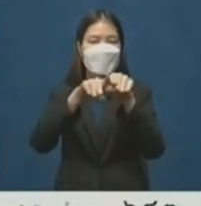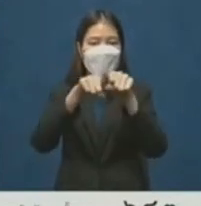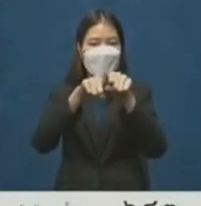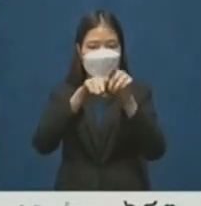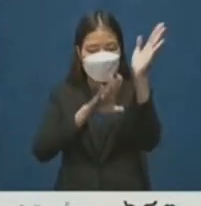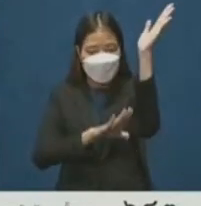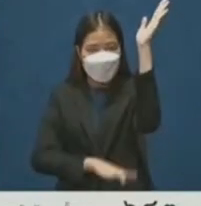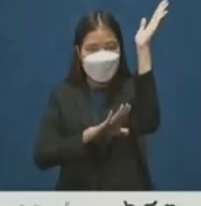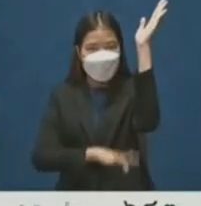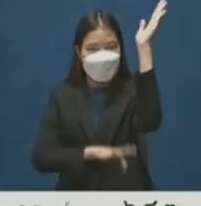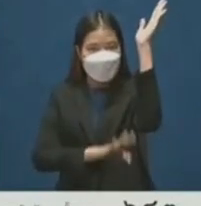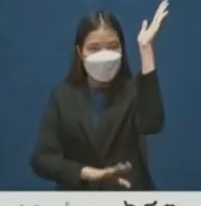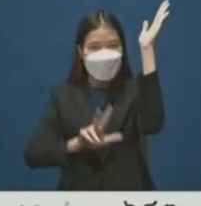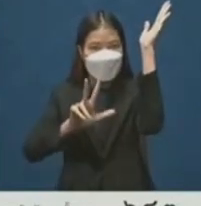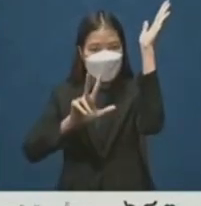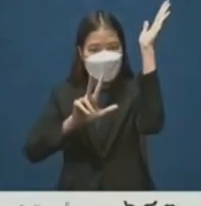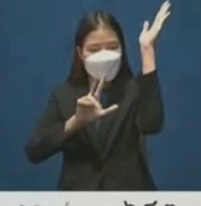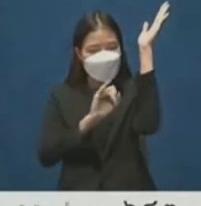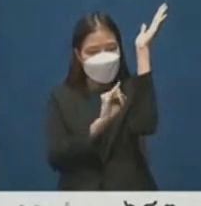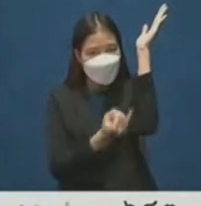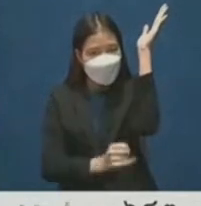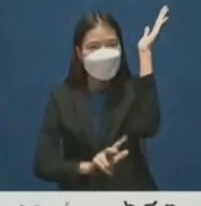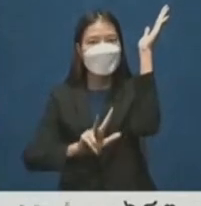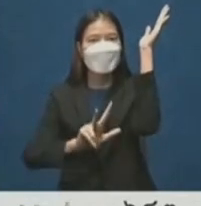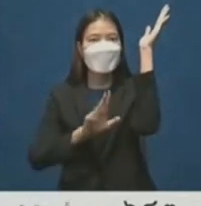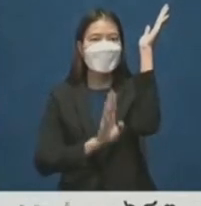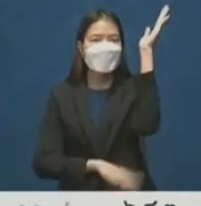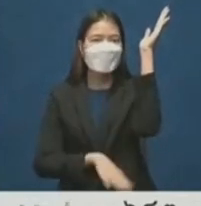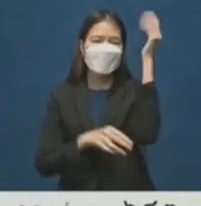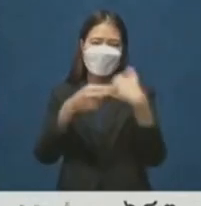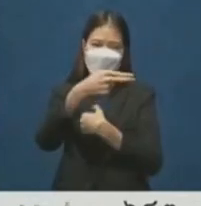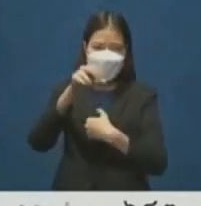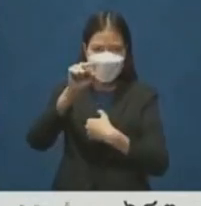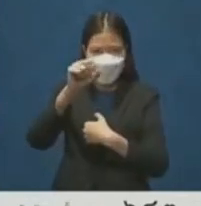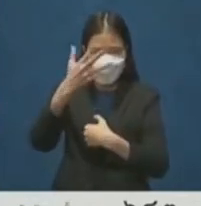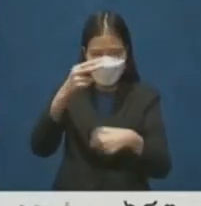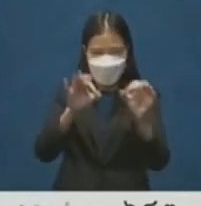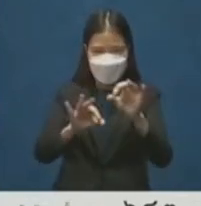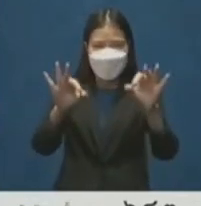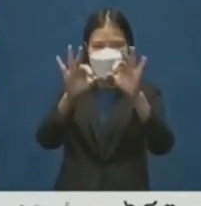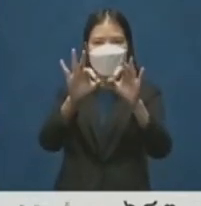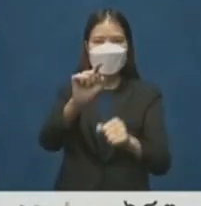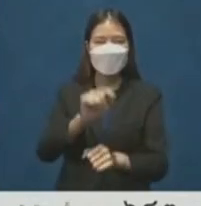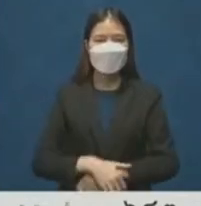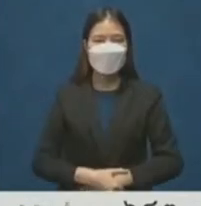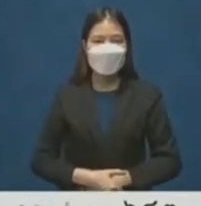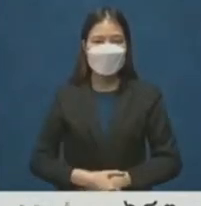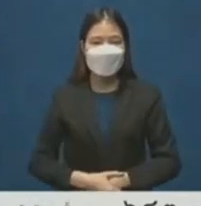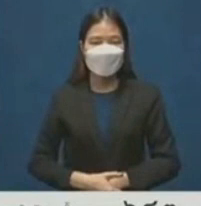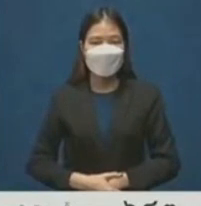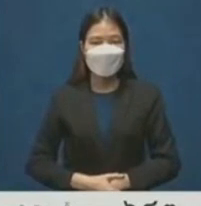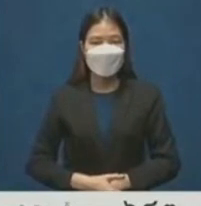จังหวัดชายแดนภาคใต้นะครับมันเรื่องหลักสูตรเนี่ยการเขียนนะผมคิดว่ามันหลักการมันเรื่องสำคัญ